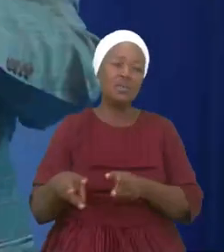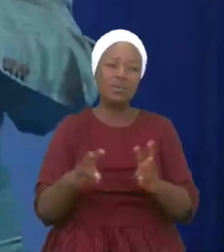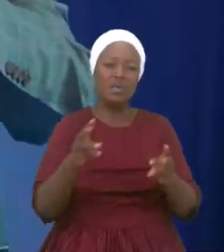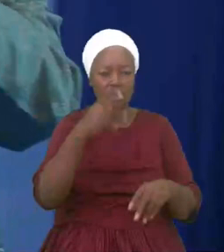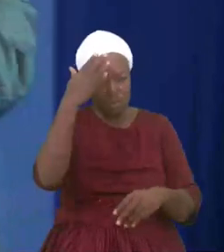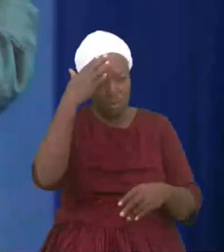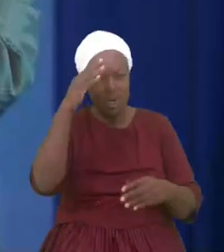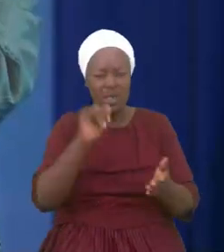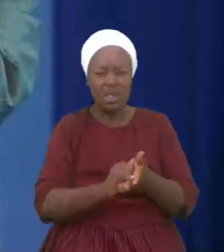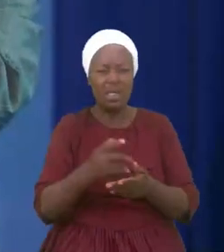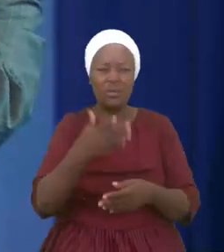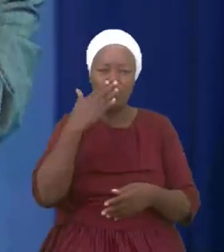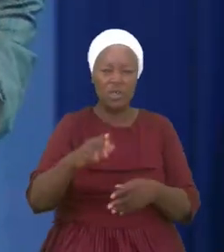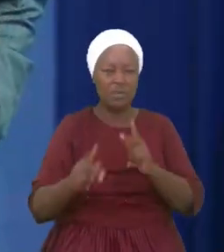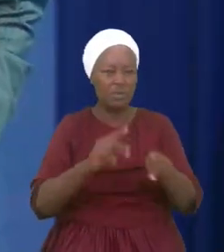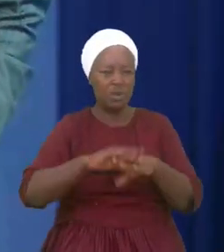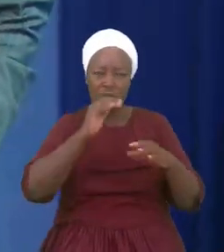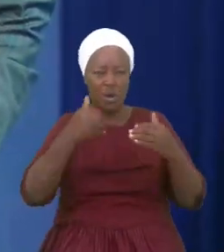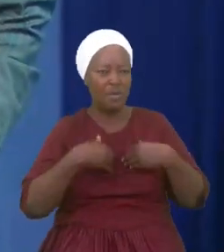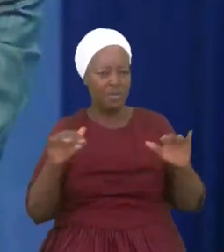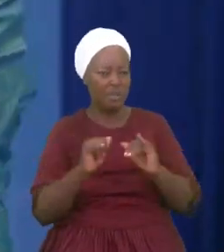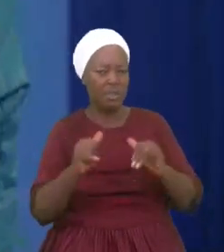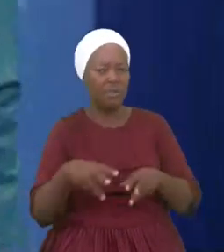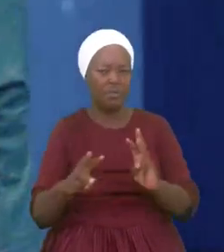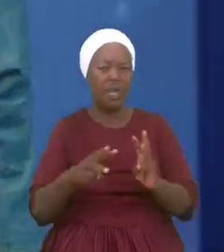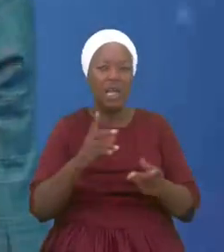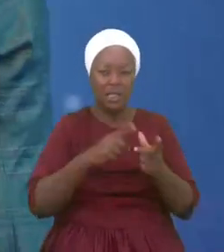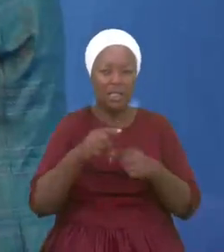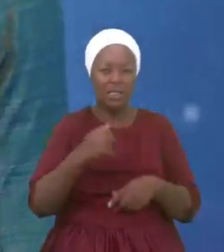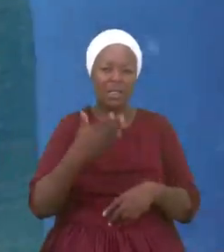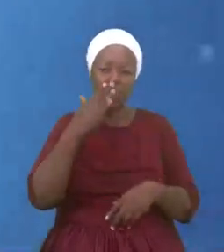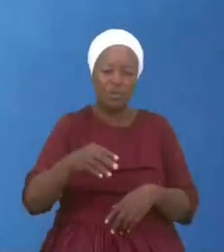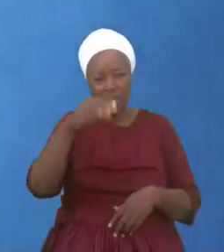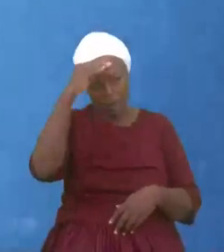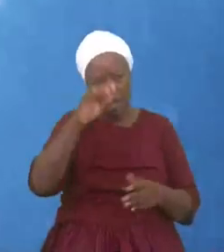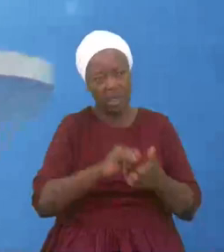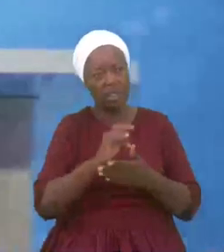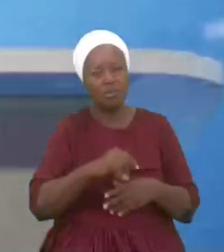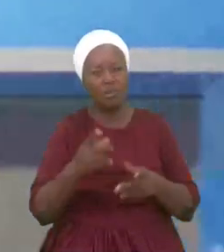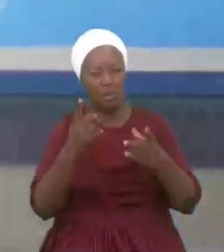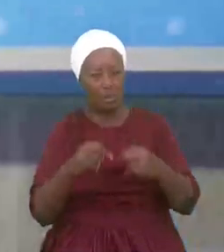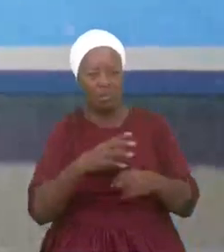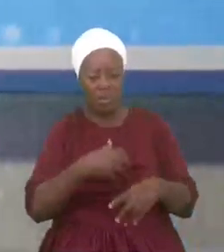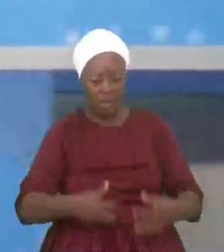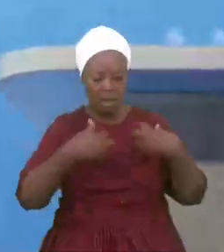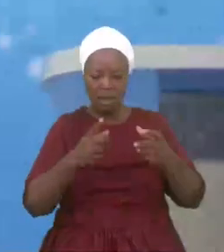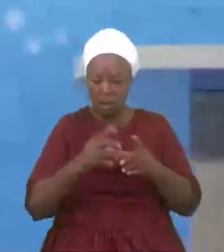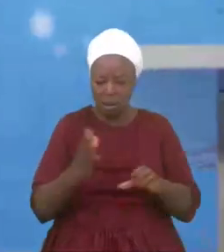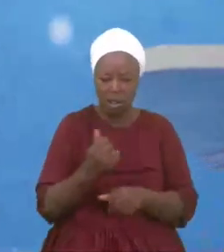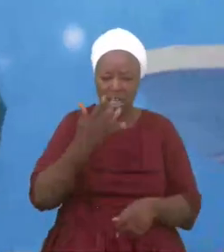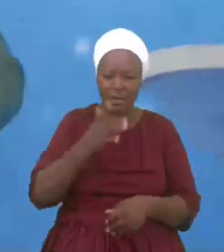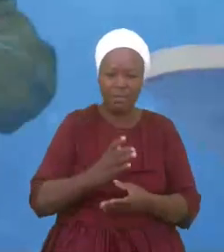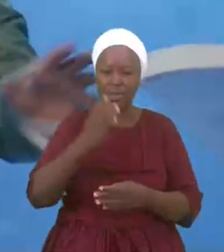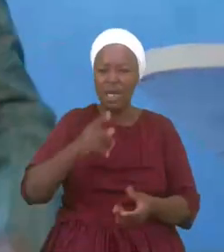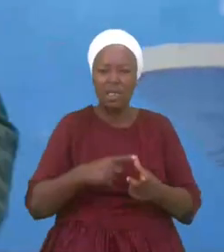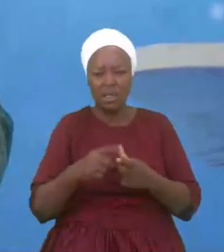méchant abandonne sa voix vous voyez les méchants non pas la même